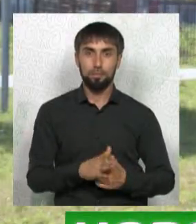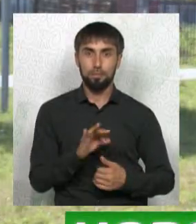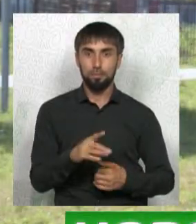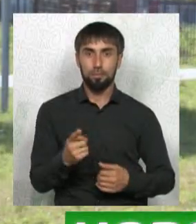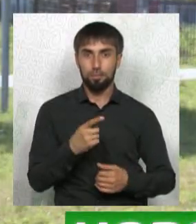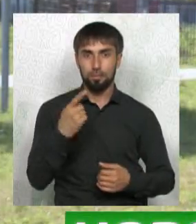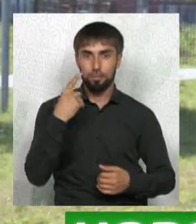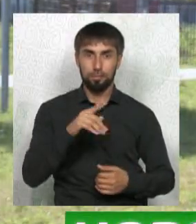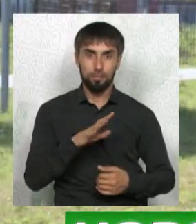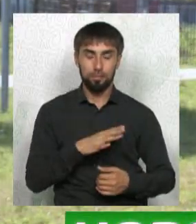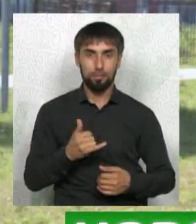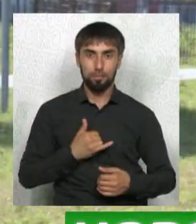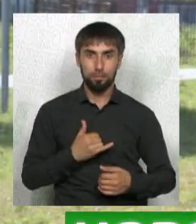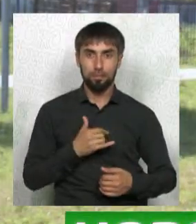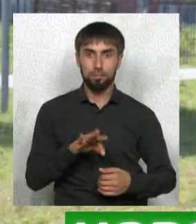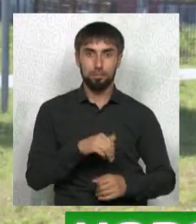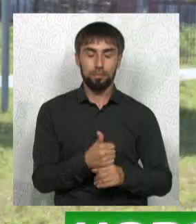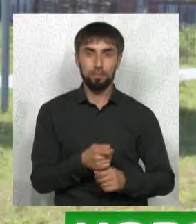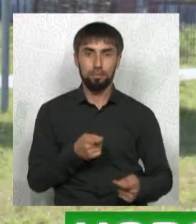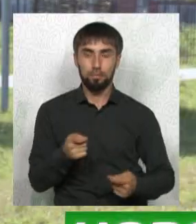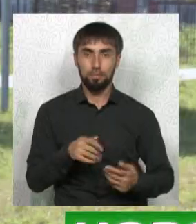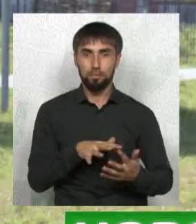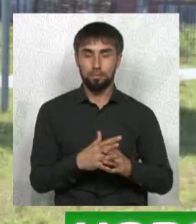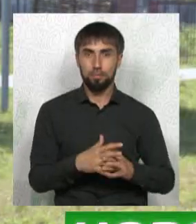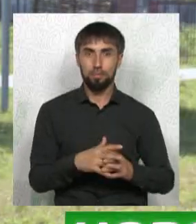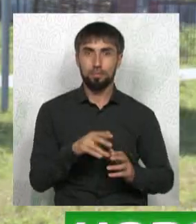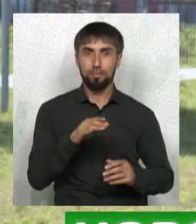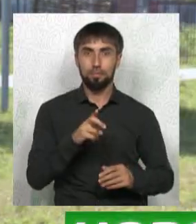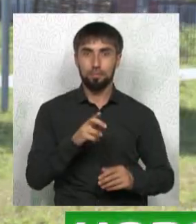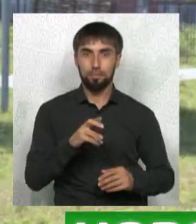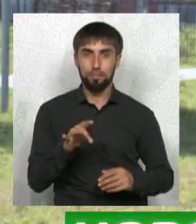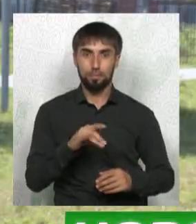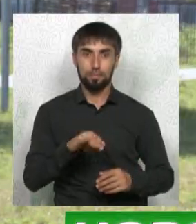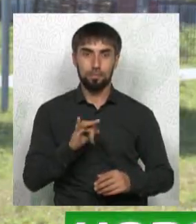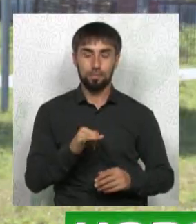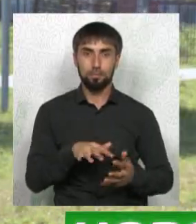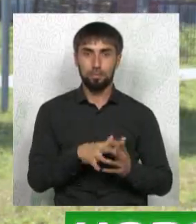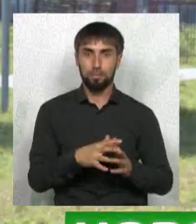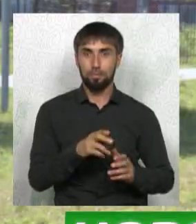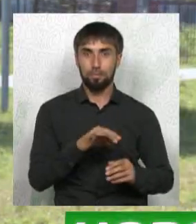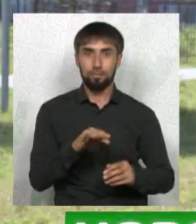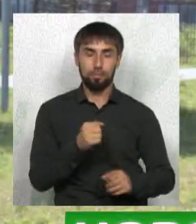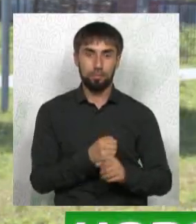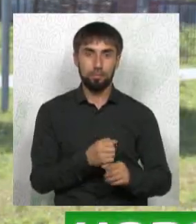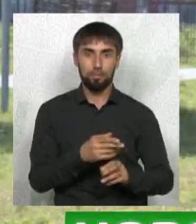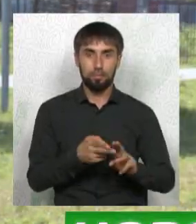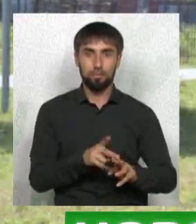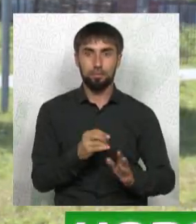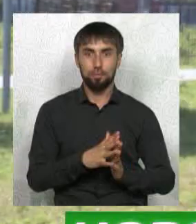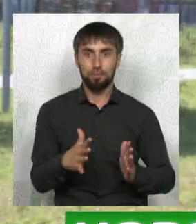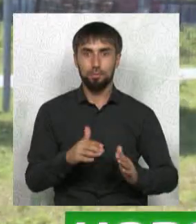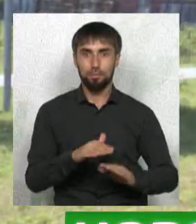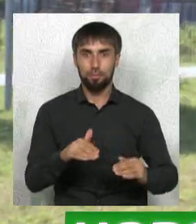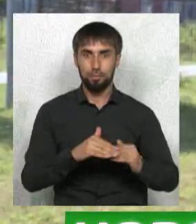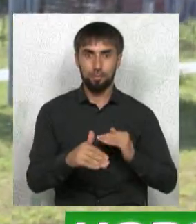первая инициатива была у нас от главы администрации сельского поселения Бердюрт и, соответственно, жители сельского поселения Бердюрт. И сделали вот эту небольшую детскую